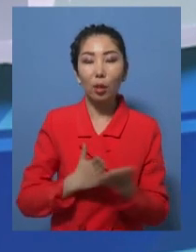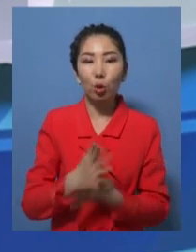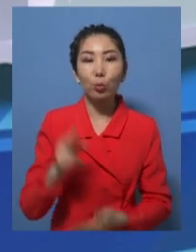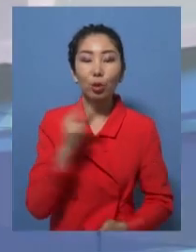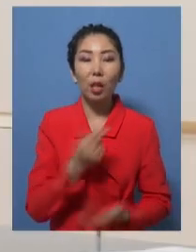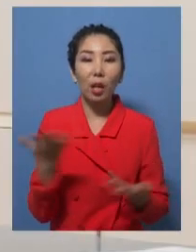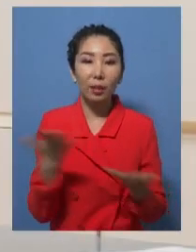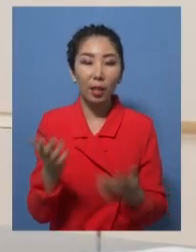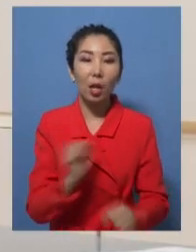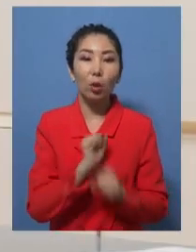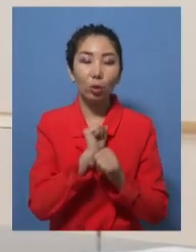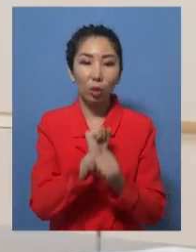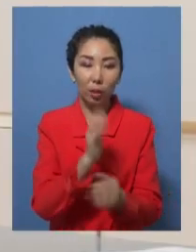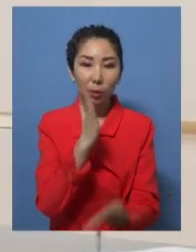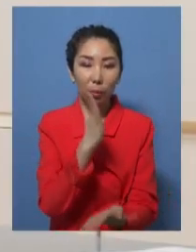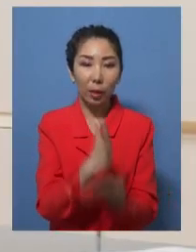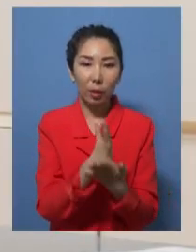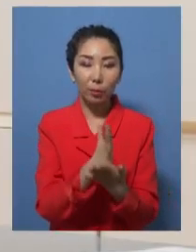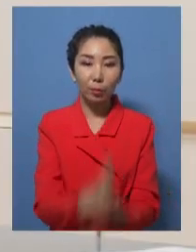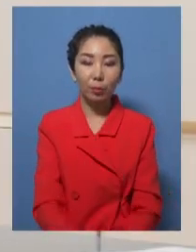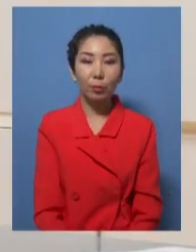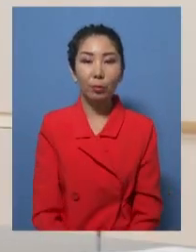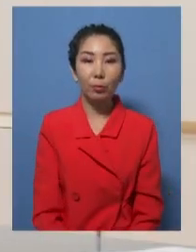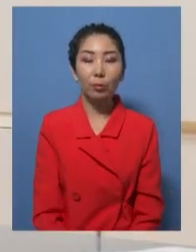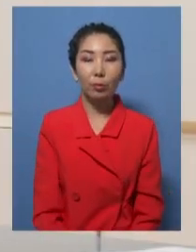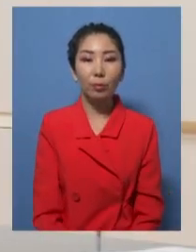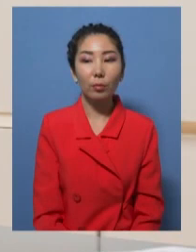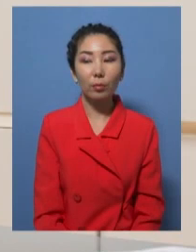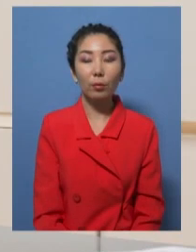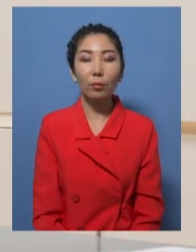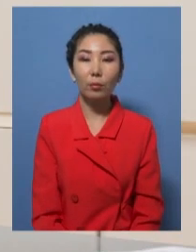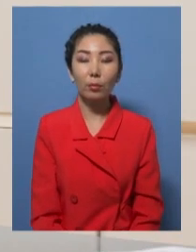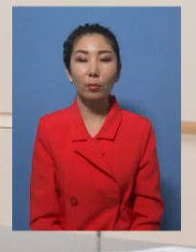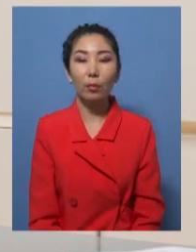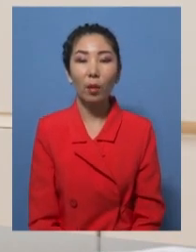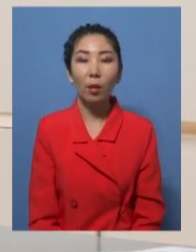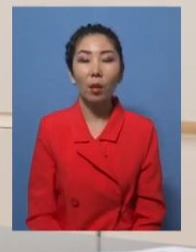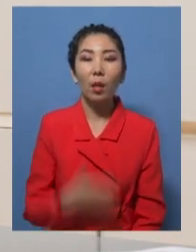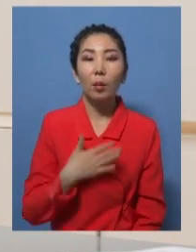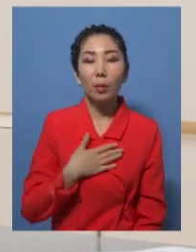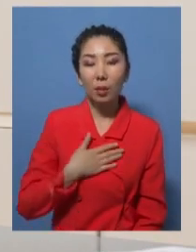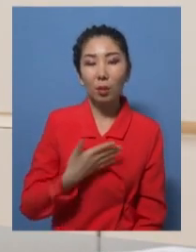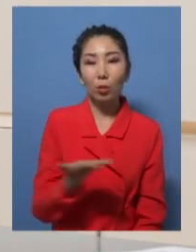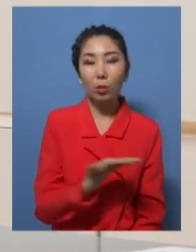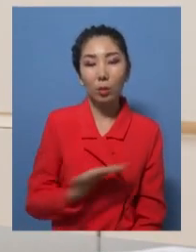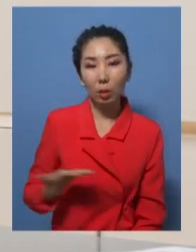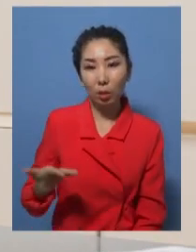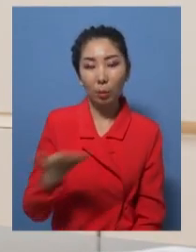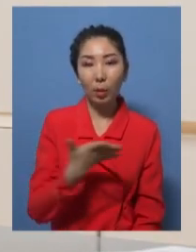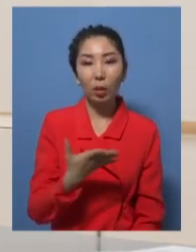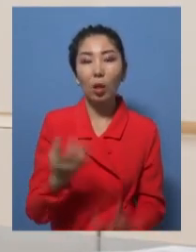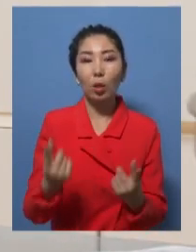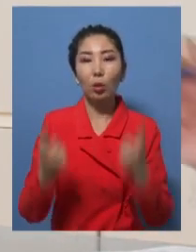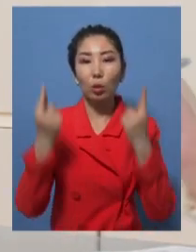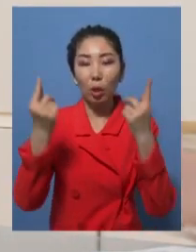қандай құқықтар азаматтардың қорғалып жатыр көбіне? Енді бізде әрине жаңа өзіңіз айтқандай